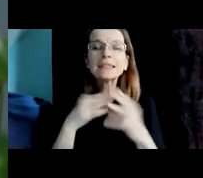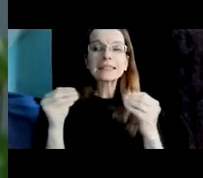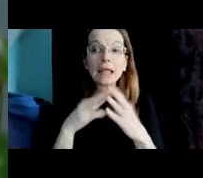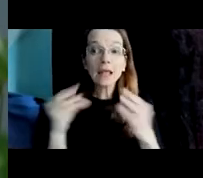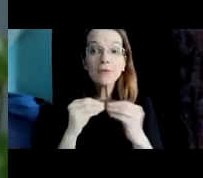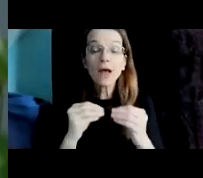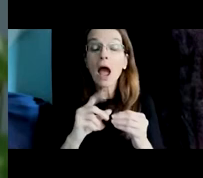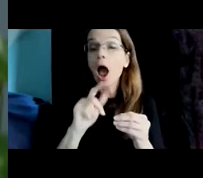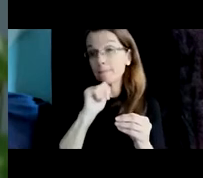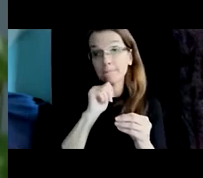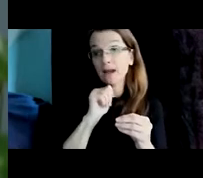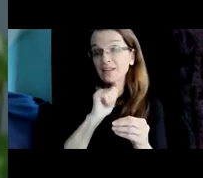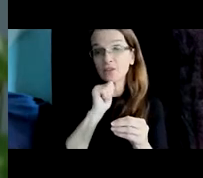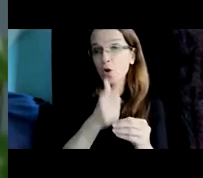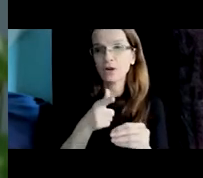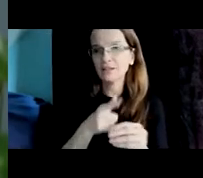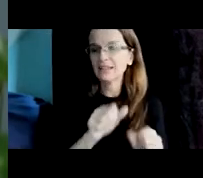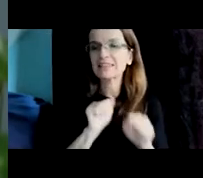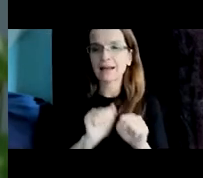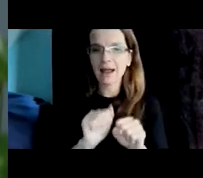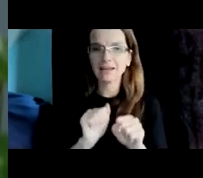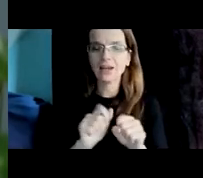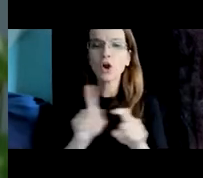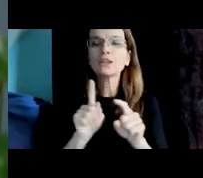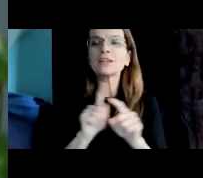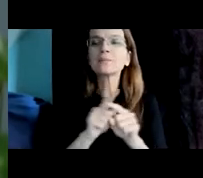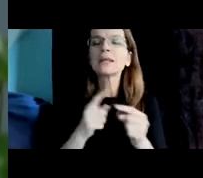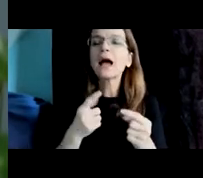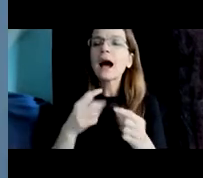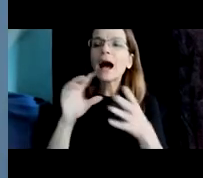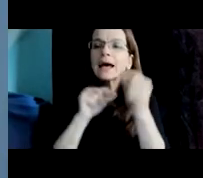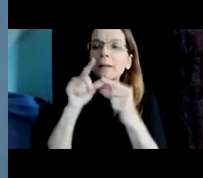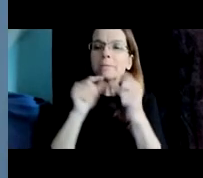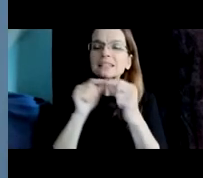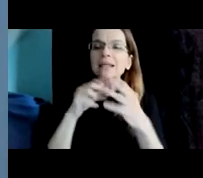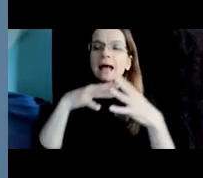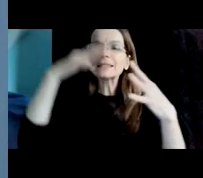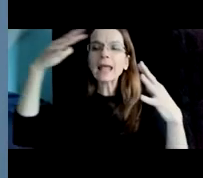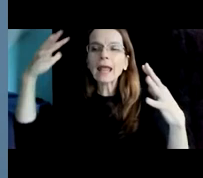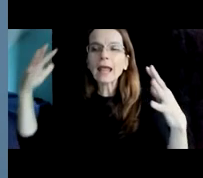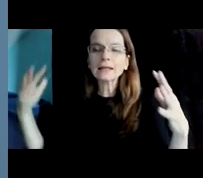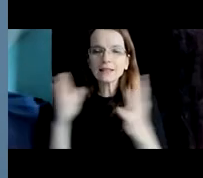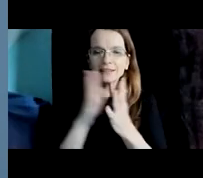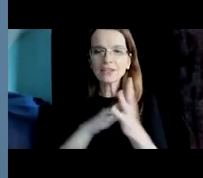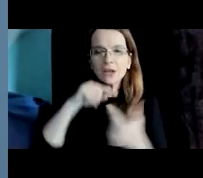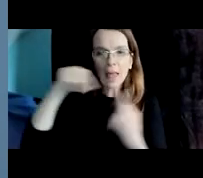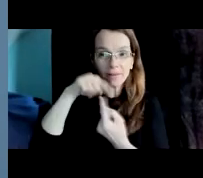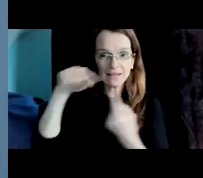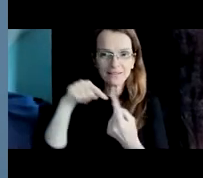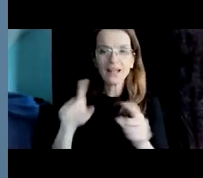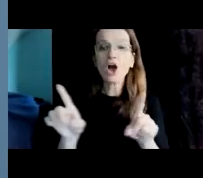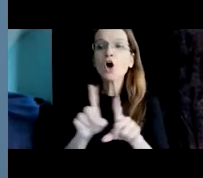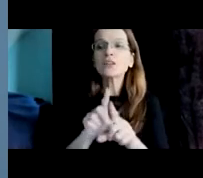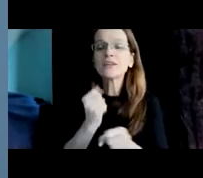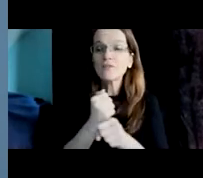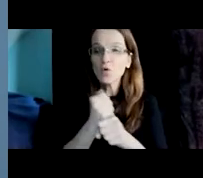tako kot bi rimska cesta začenjala nekakšen kosmični ples. Ravno zato, ker sta funkcioniranje posameznika in s